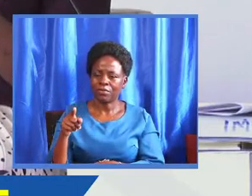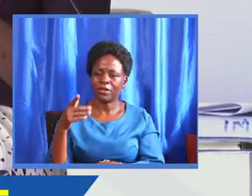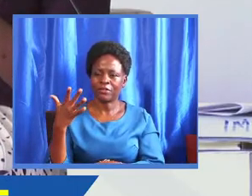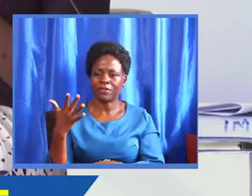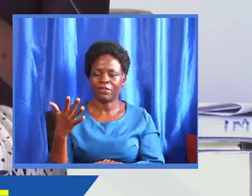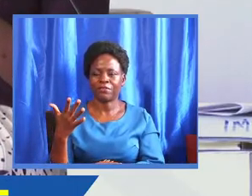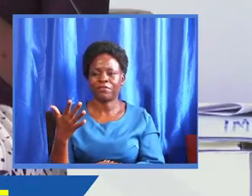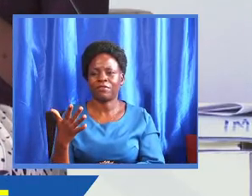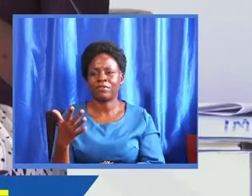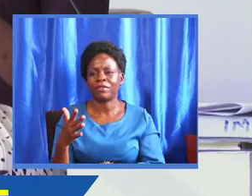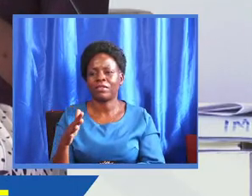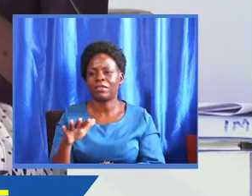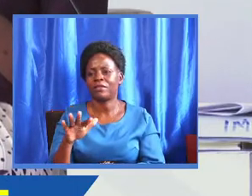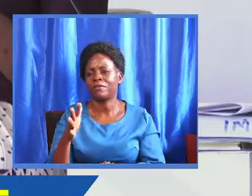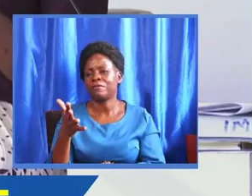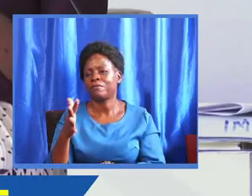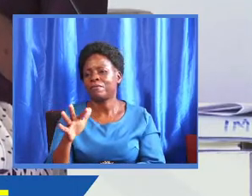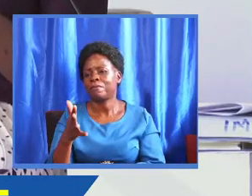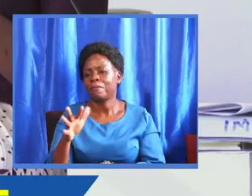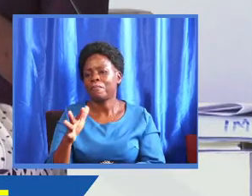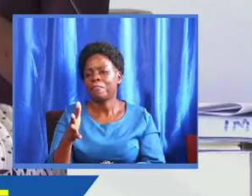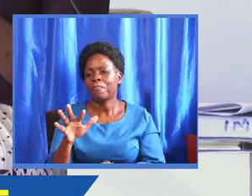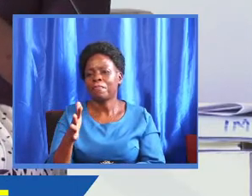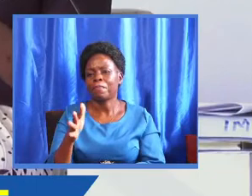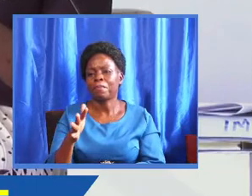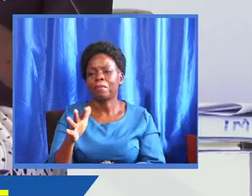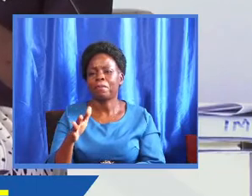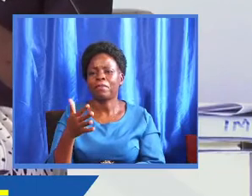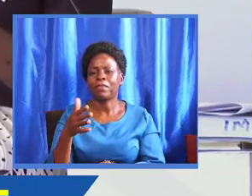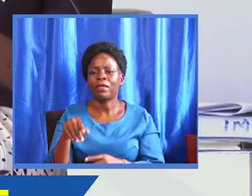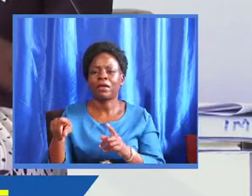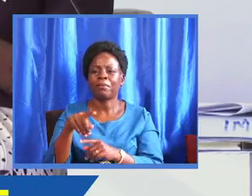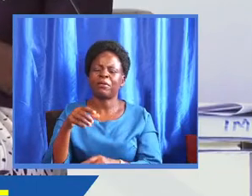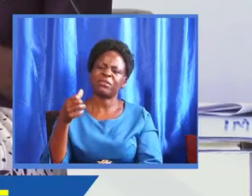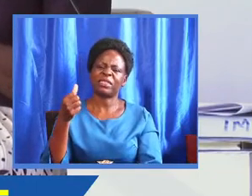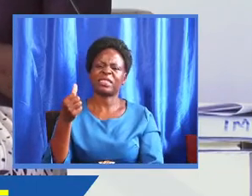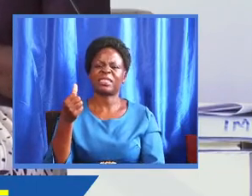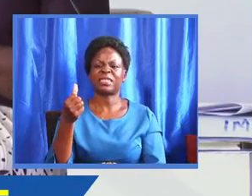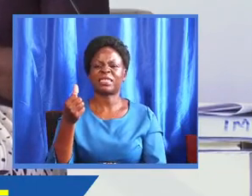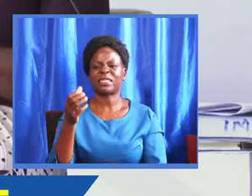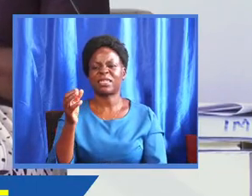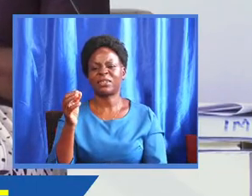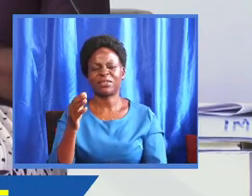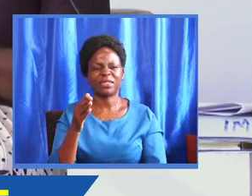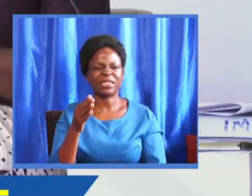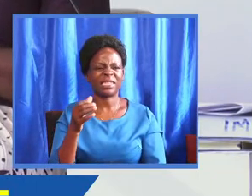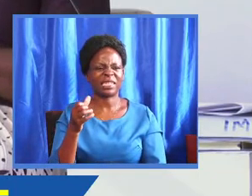milioni 2 kitundu ze mamangu about 600 and